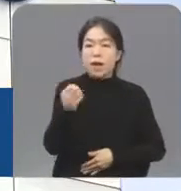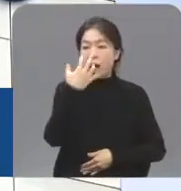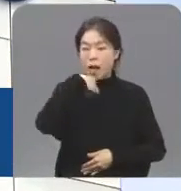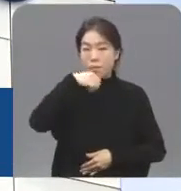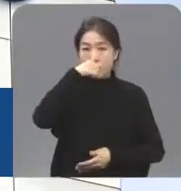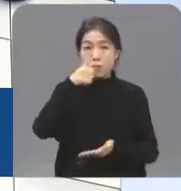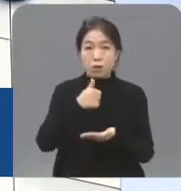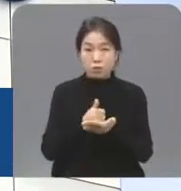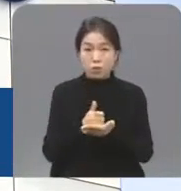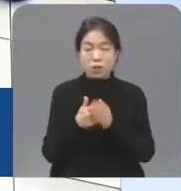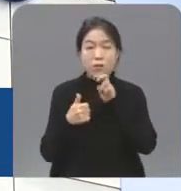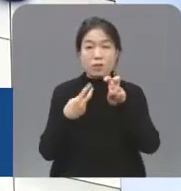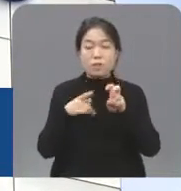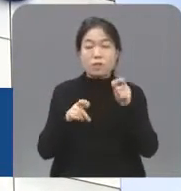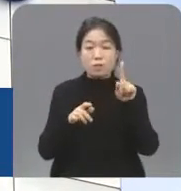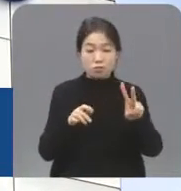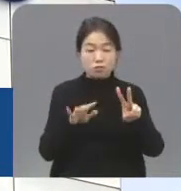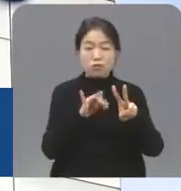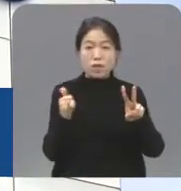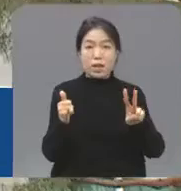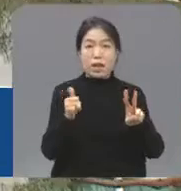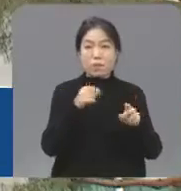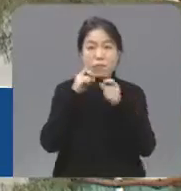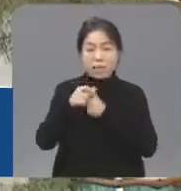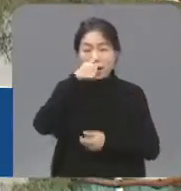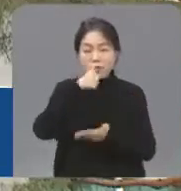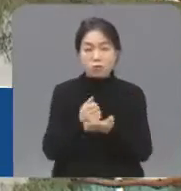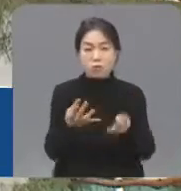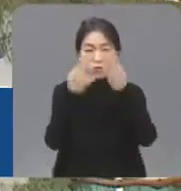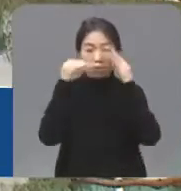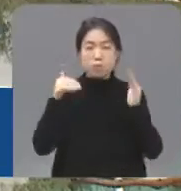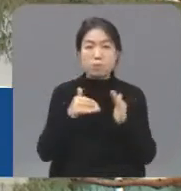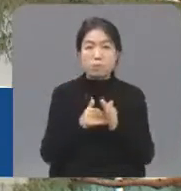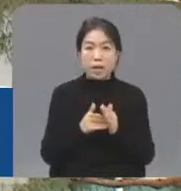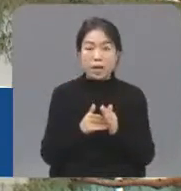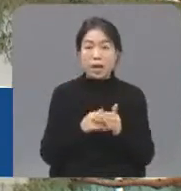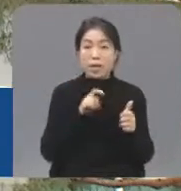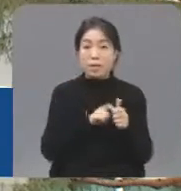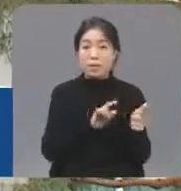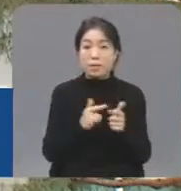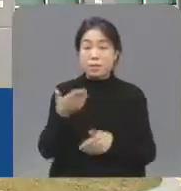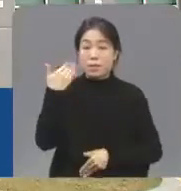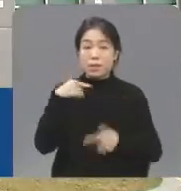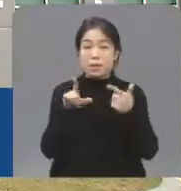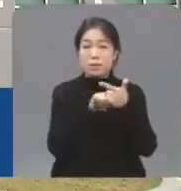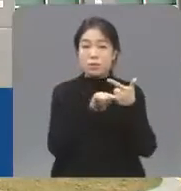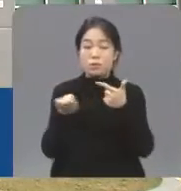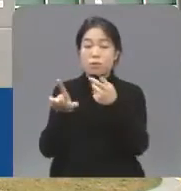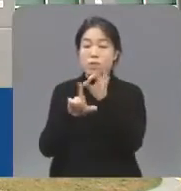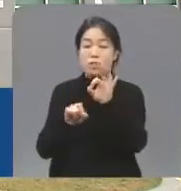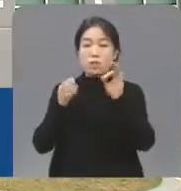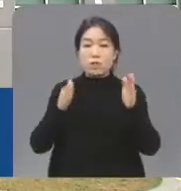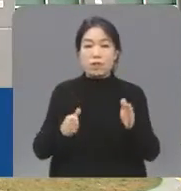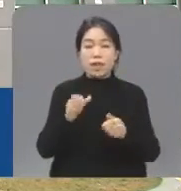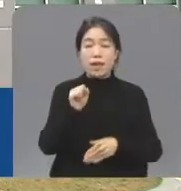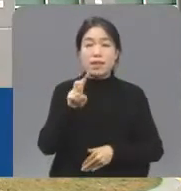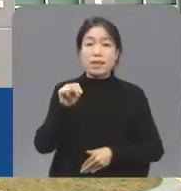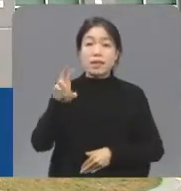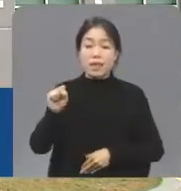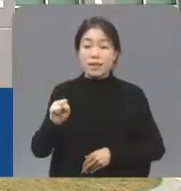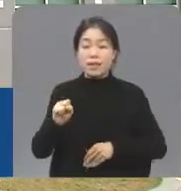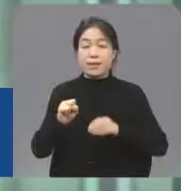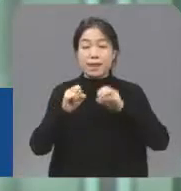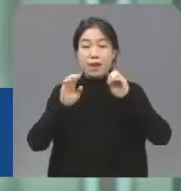20대 1 씨 등 2명을 사기 하므로 구속했습니다 s 씨 등은 지난 6월부터 10월 사이 sns 를 통해